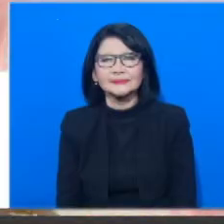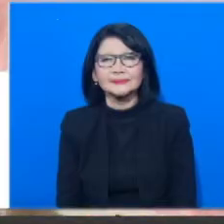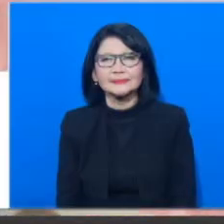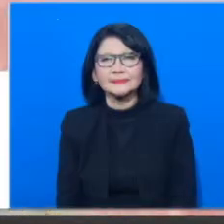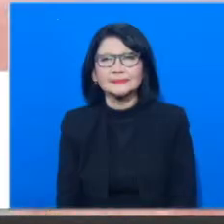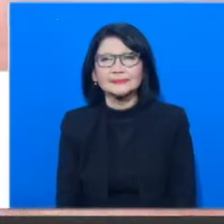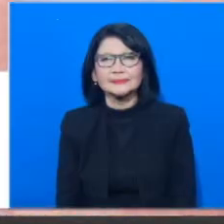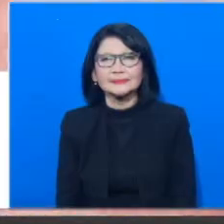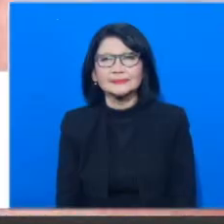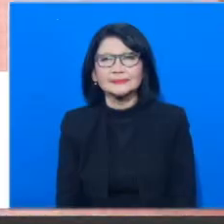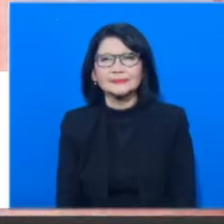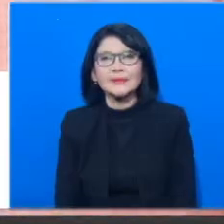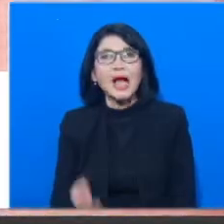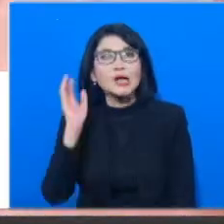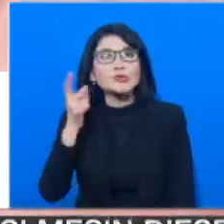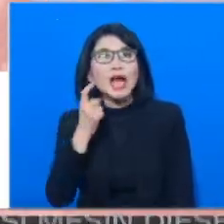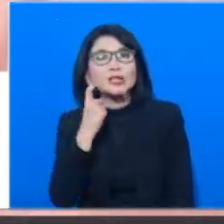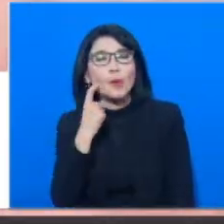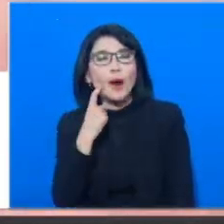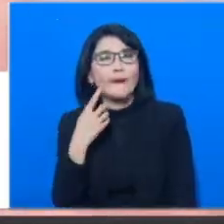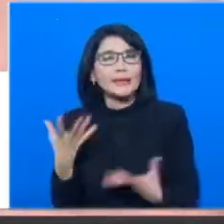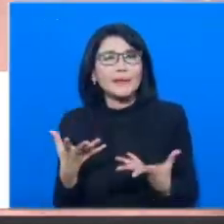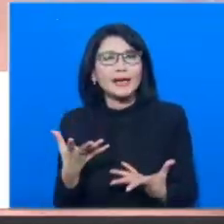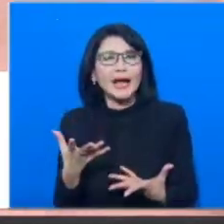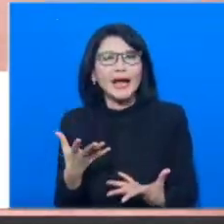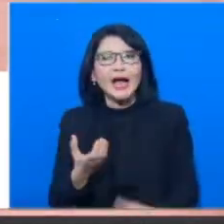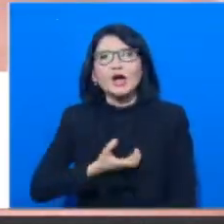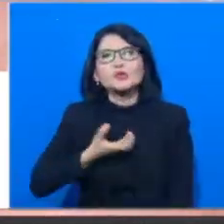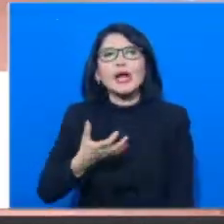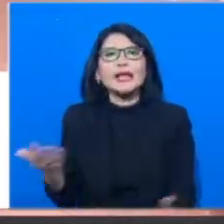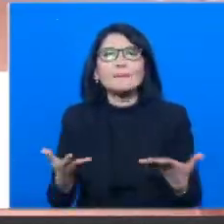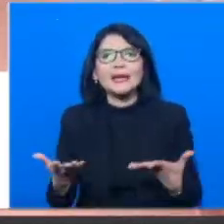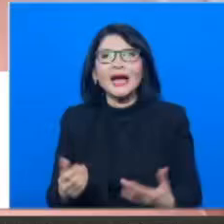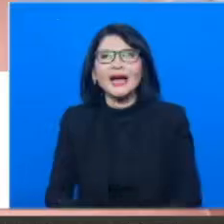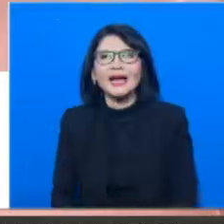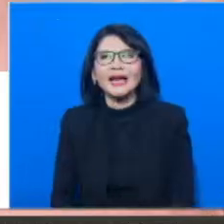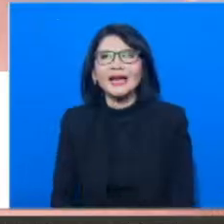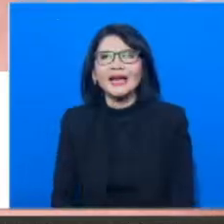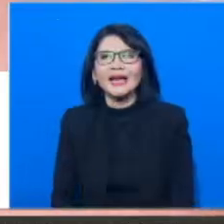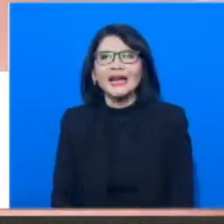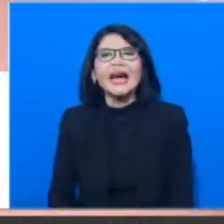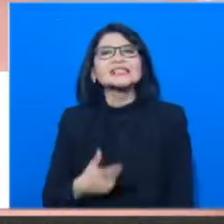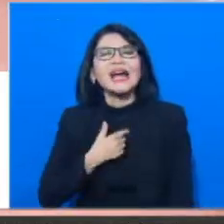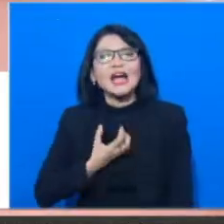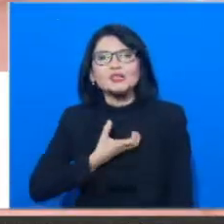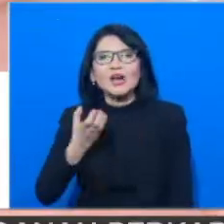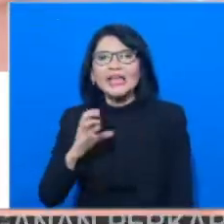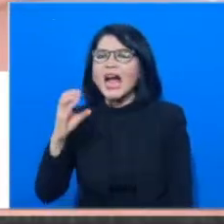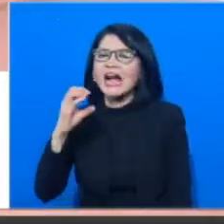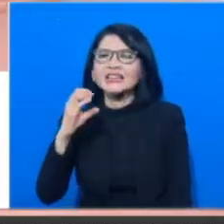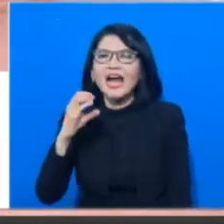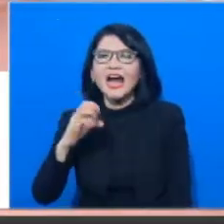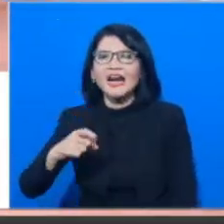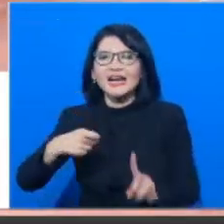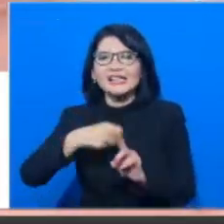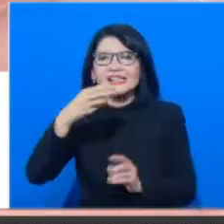Sudah nyobain ya? Udah. Kira-kira lebih suka yang mana, donat labu atau donat kentang? Sepertinya masih kentang ya, karena teksturnya itu lebih padat gitu